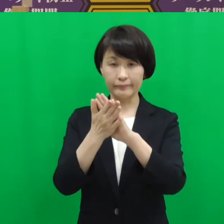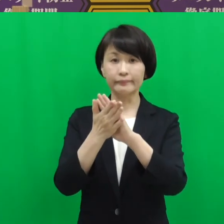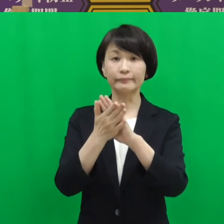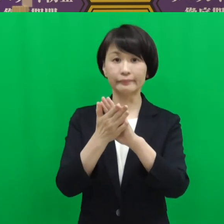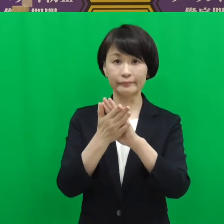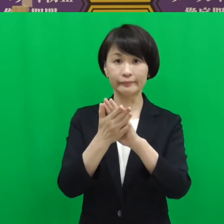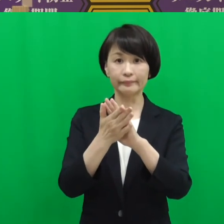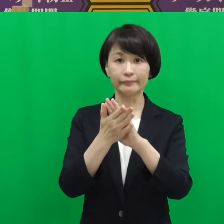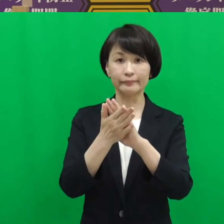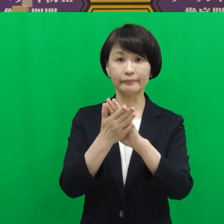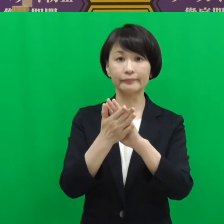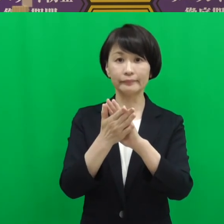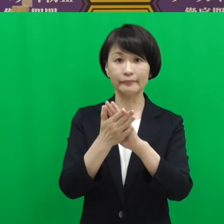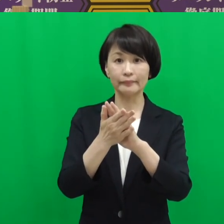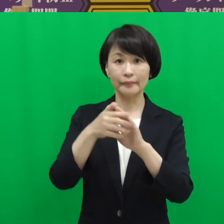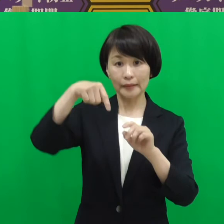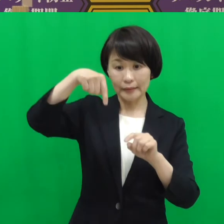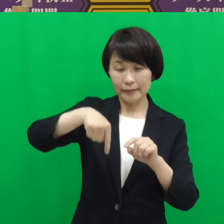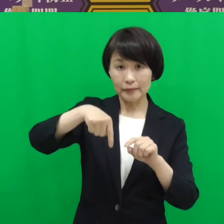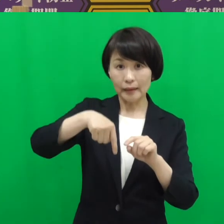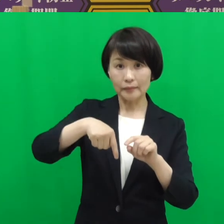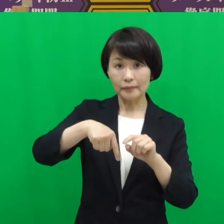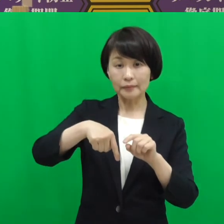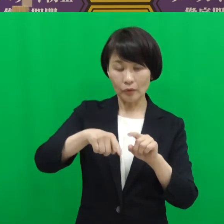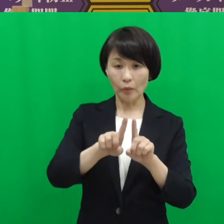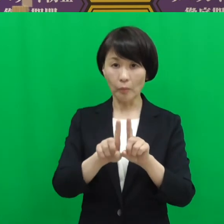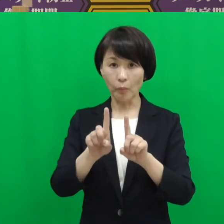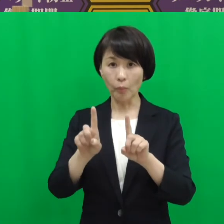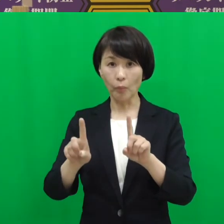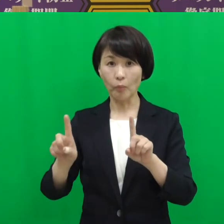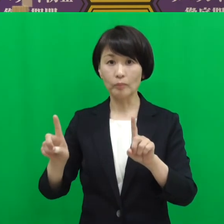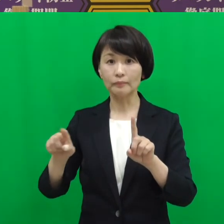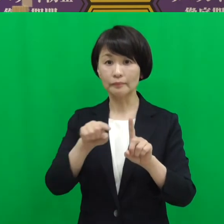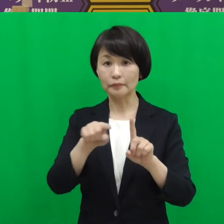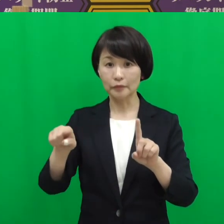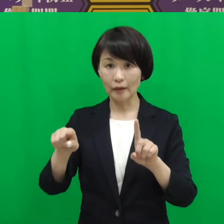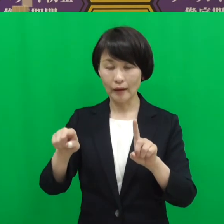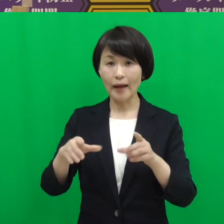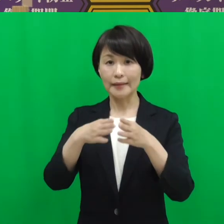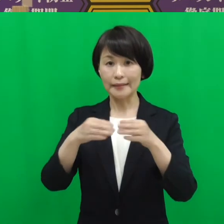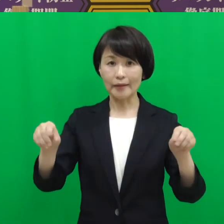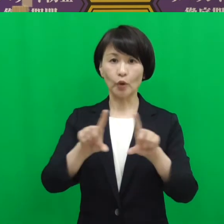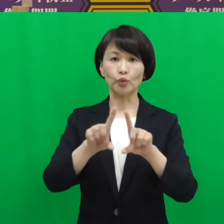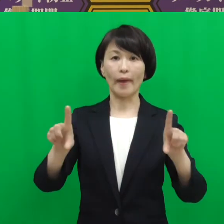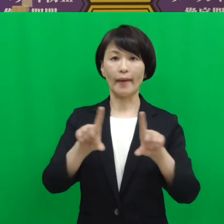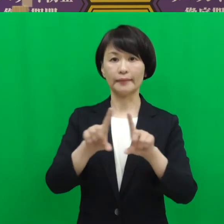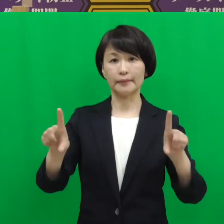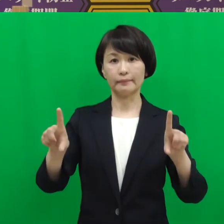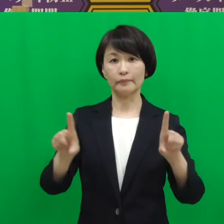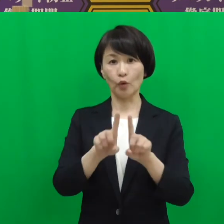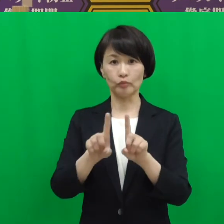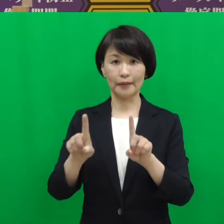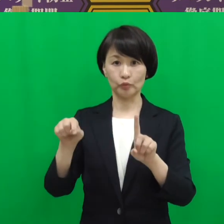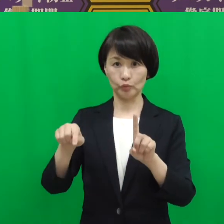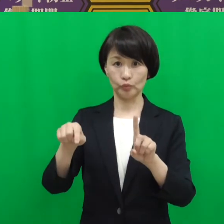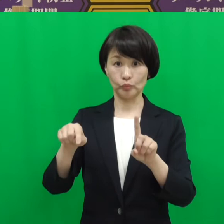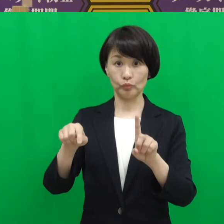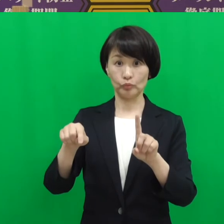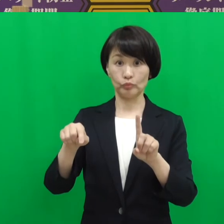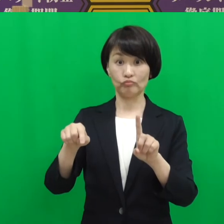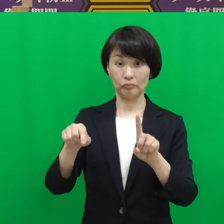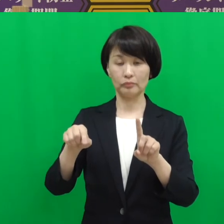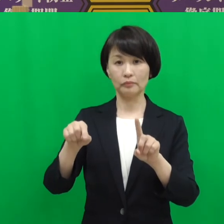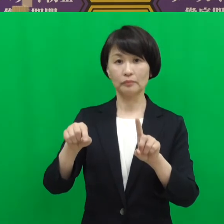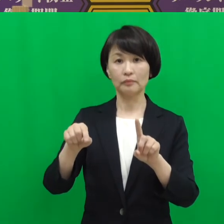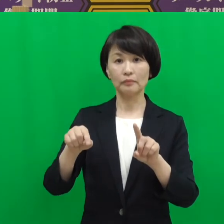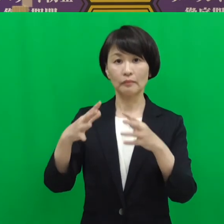震の保険、そして一番下の×がついております折れ線グラフが全国の平均ということでございますので、かなり宮城